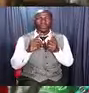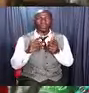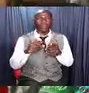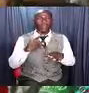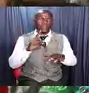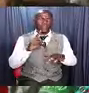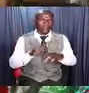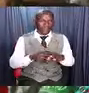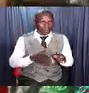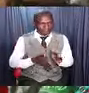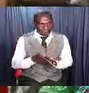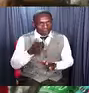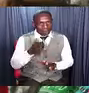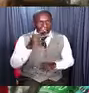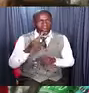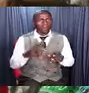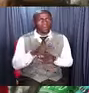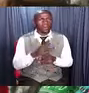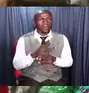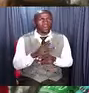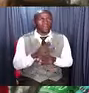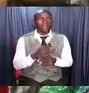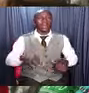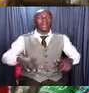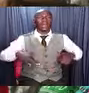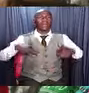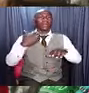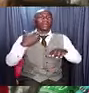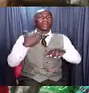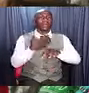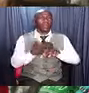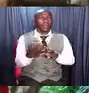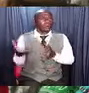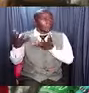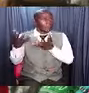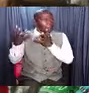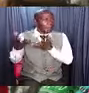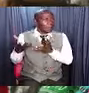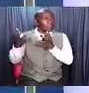inapita duniani. This is an era that is passing by. Hali ya maisha. The hardships of life. Ina uzito mwingi.